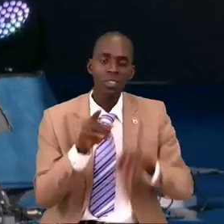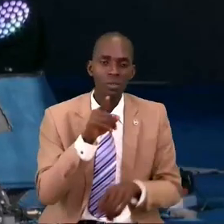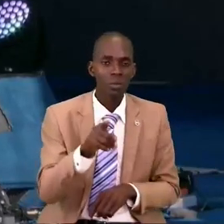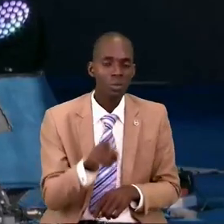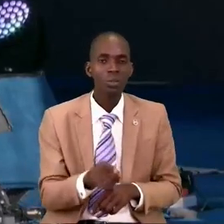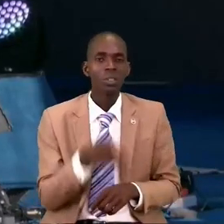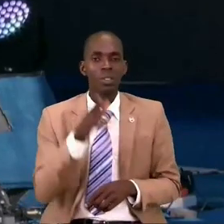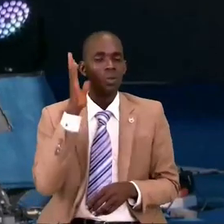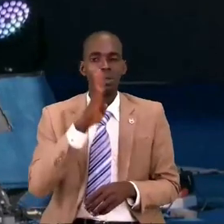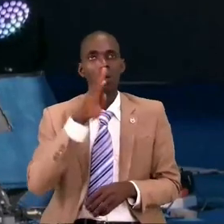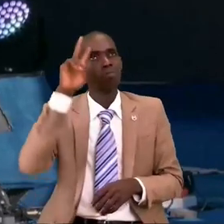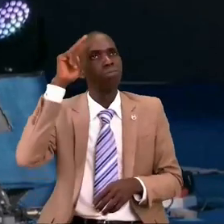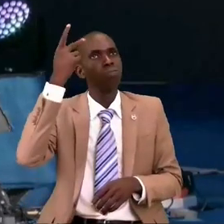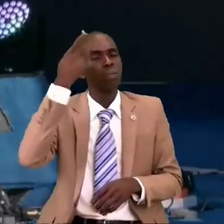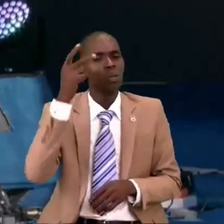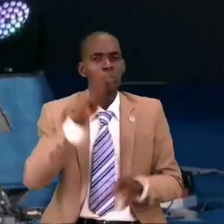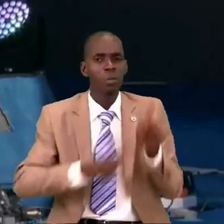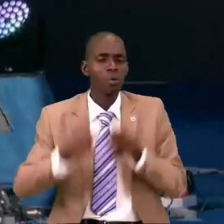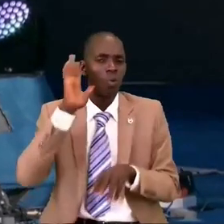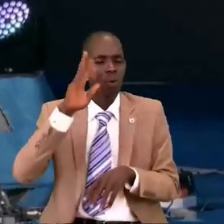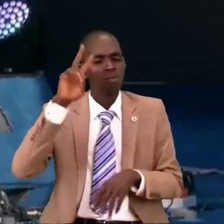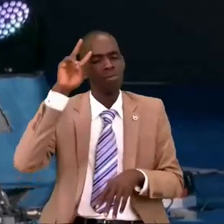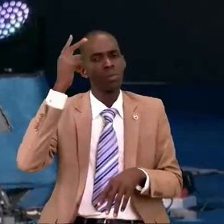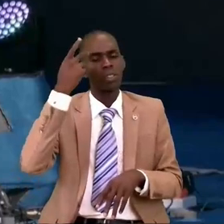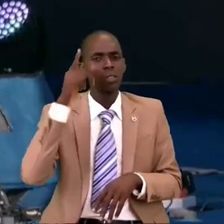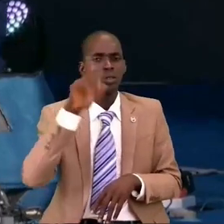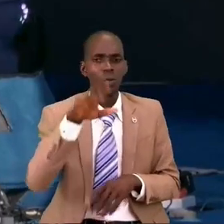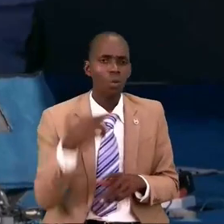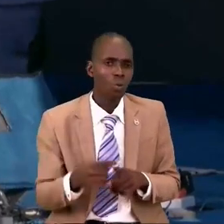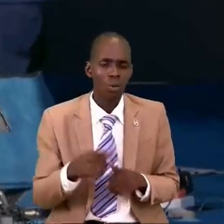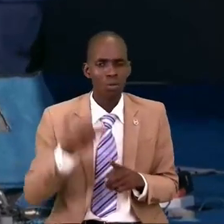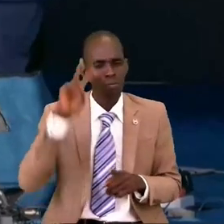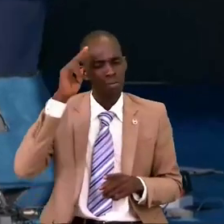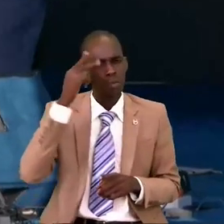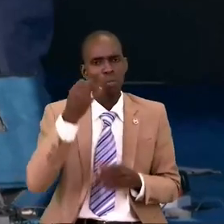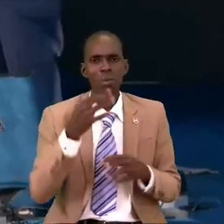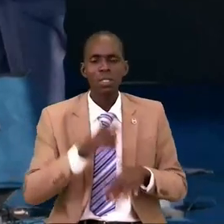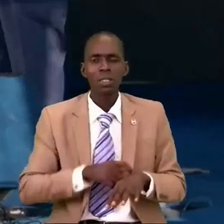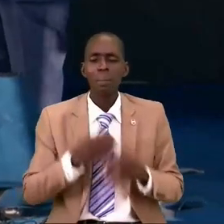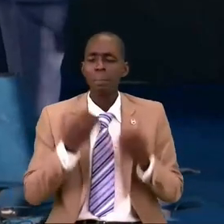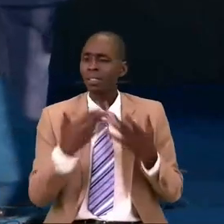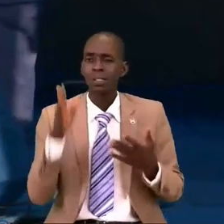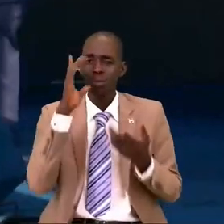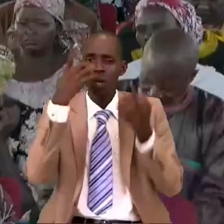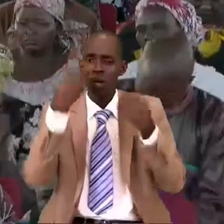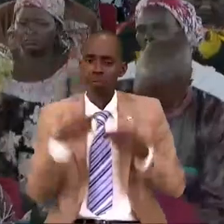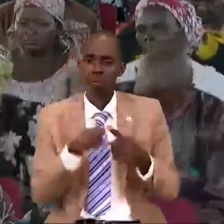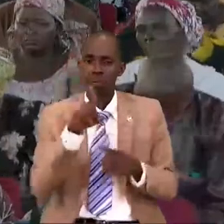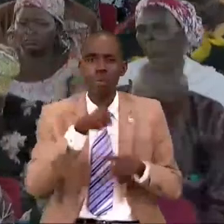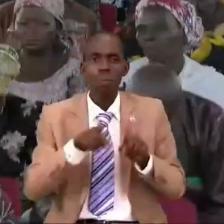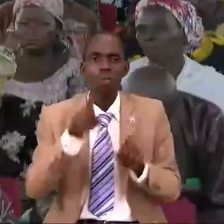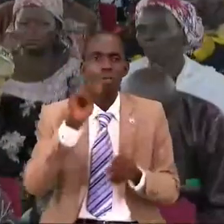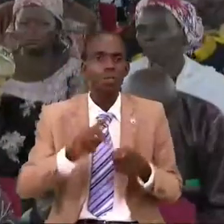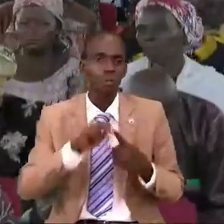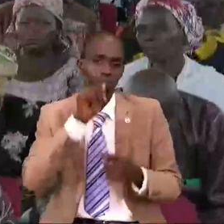vous devez donc souffrir. Avec moi, comme un bon soldat de Jésus-Christ, dans le verset 4.